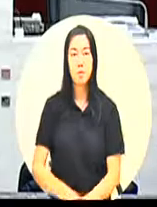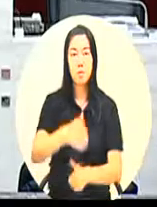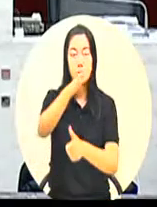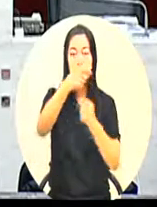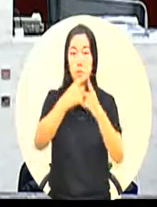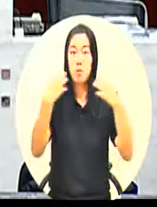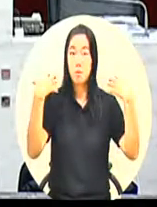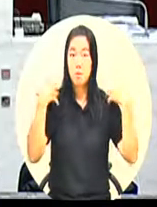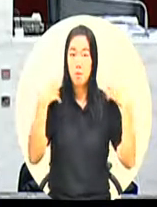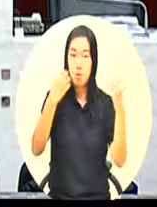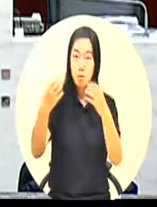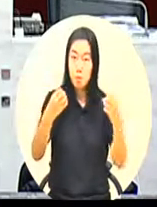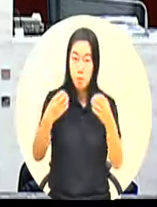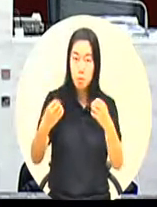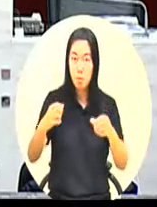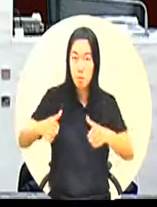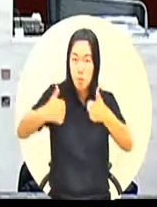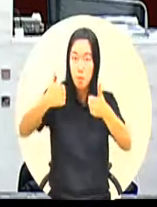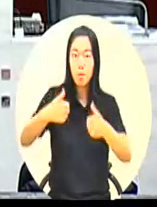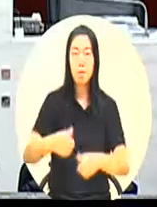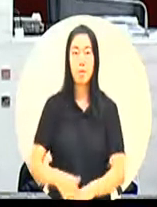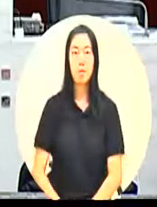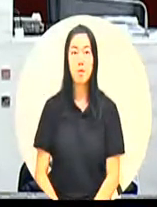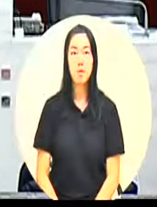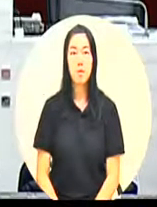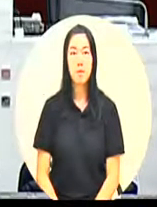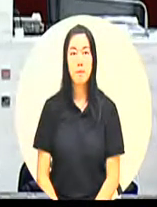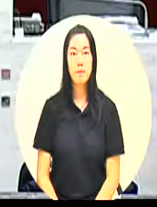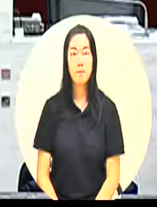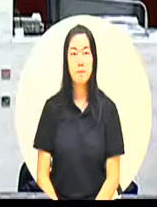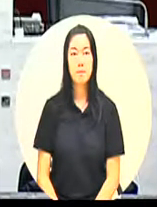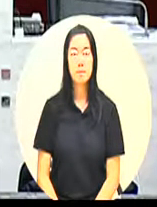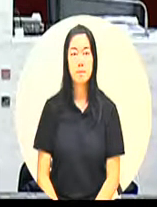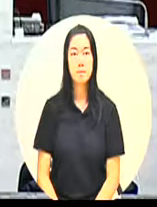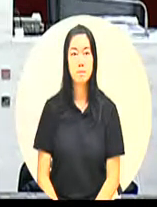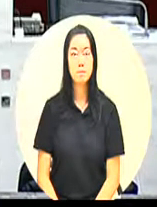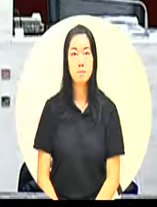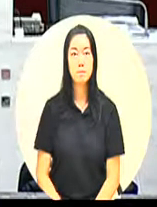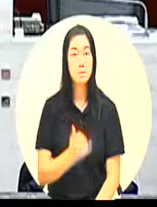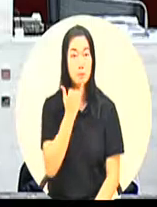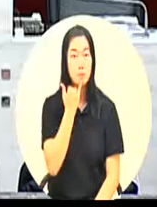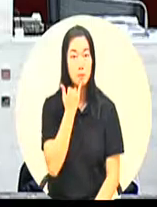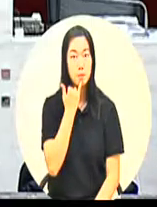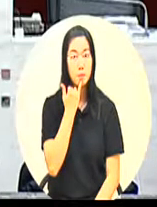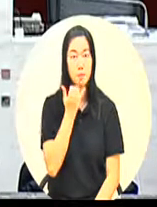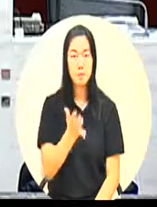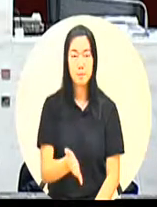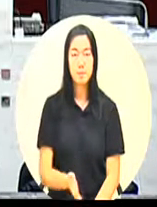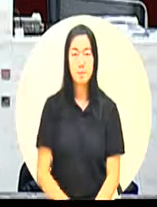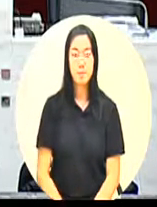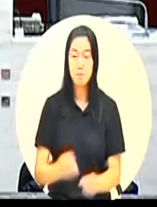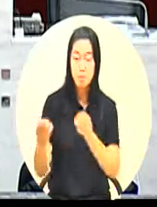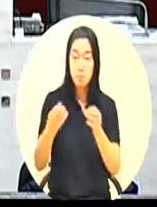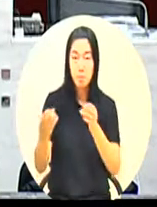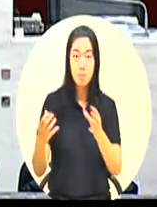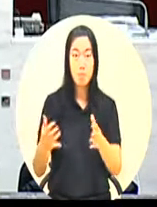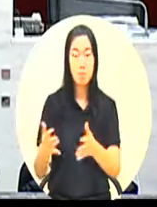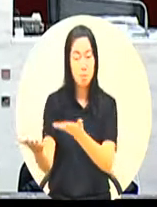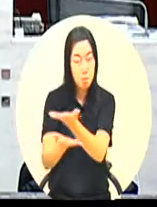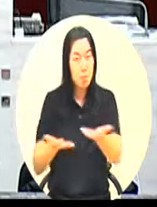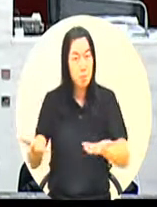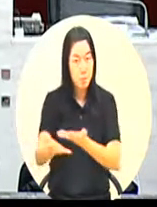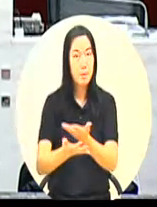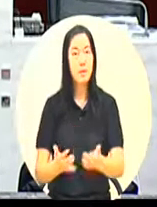息讨论出一个版本出来，就不用去逐一的讨论表